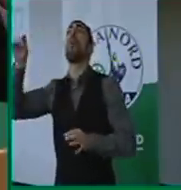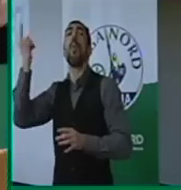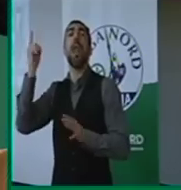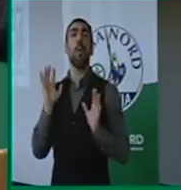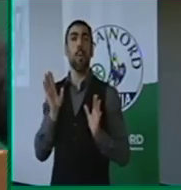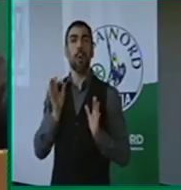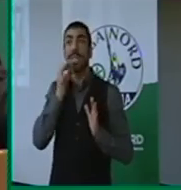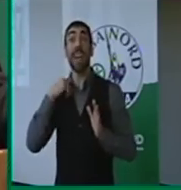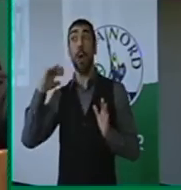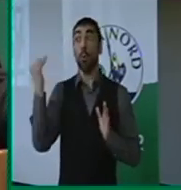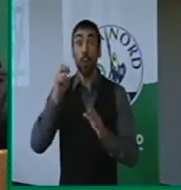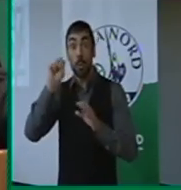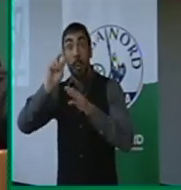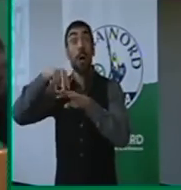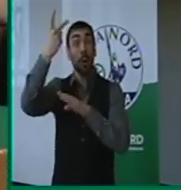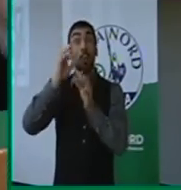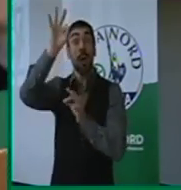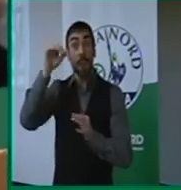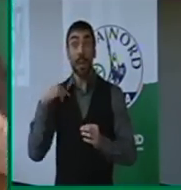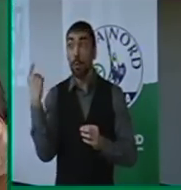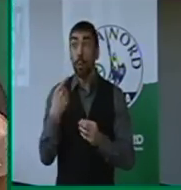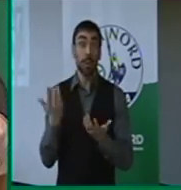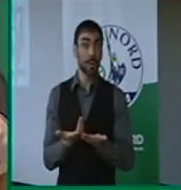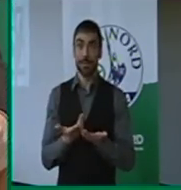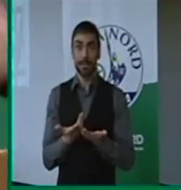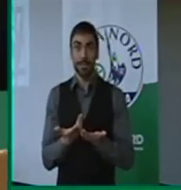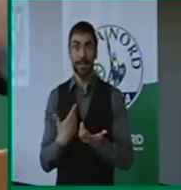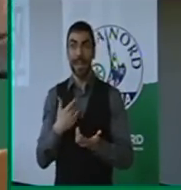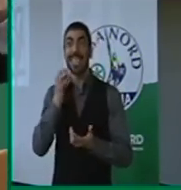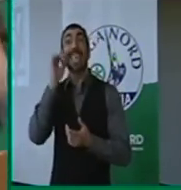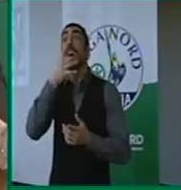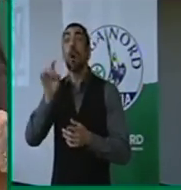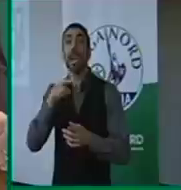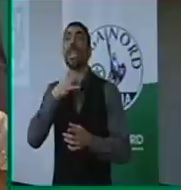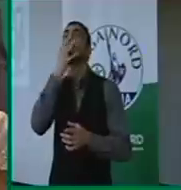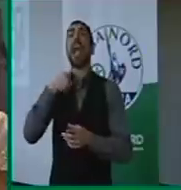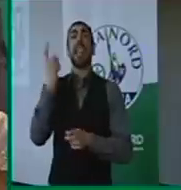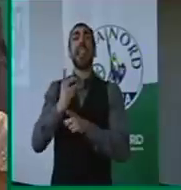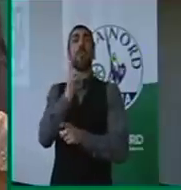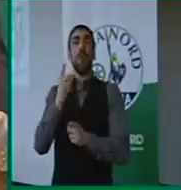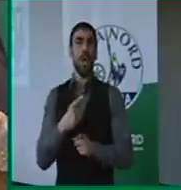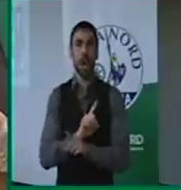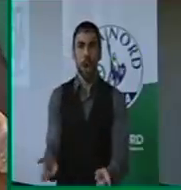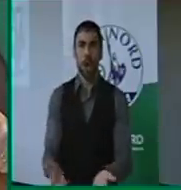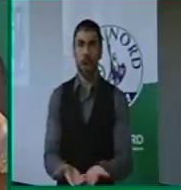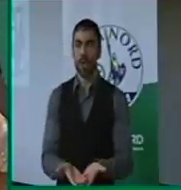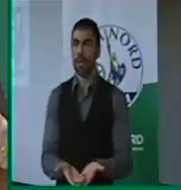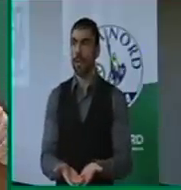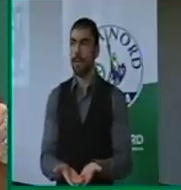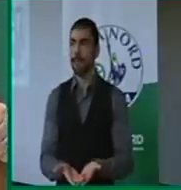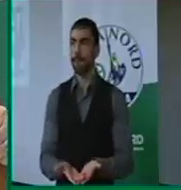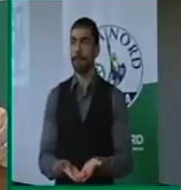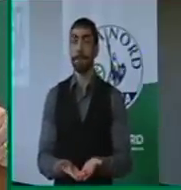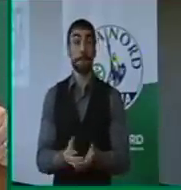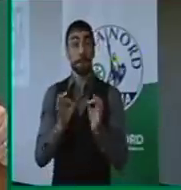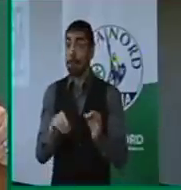2 Met allora tutti noi dobbiamo metterci a saltare 2 Met e se non riusciamo a saltare 2 Met dobbiamo morire e